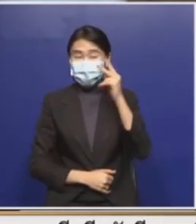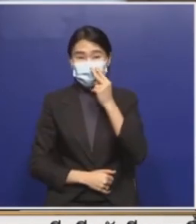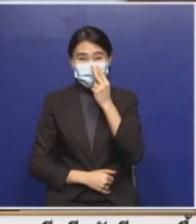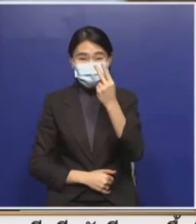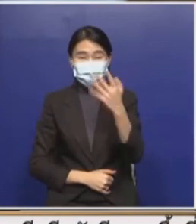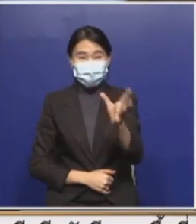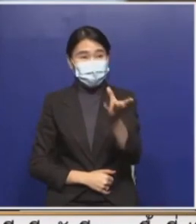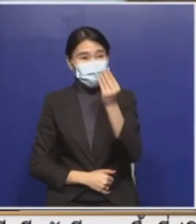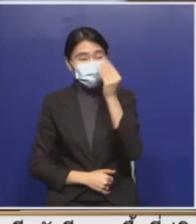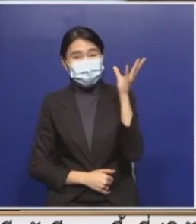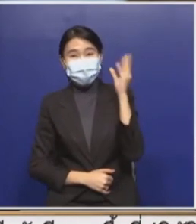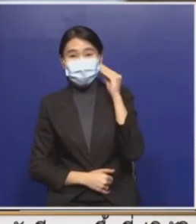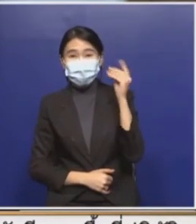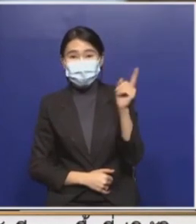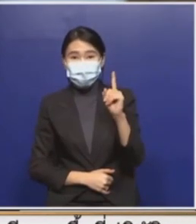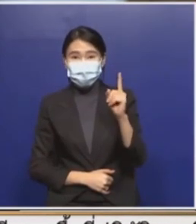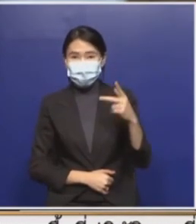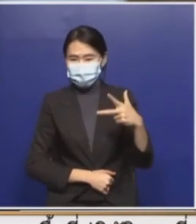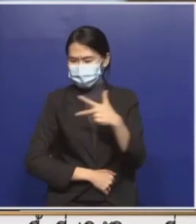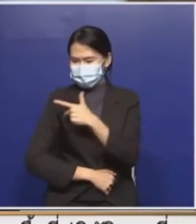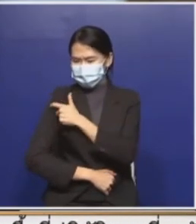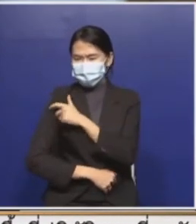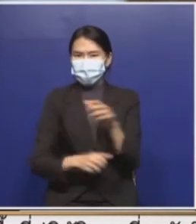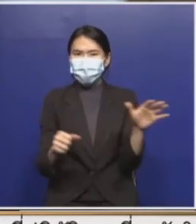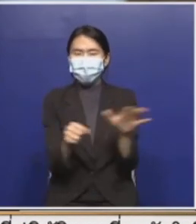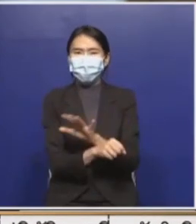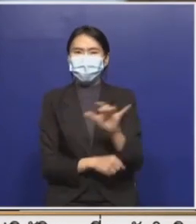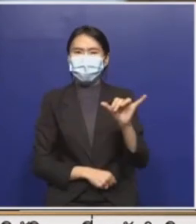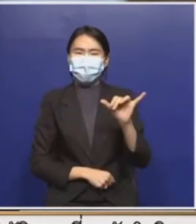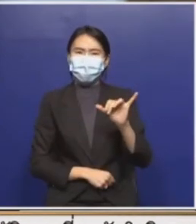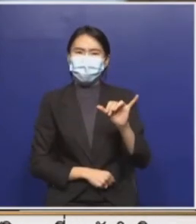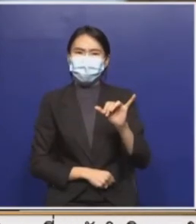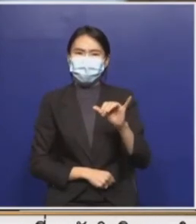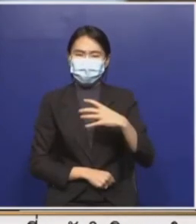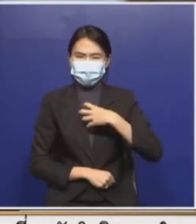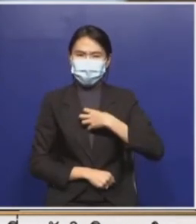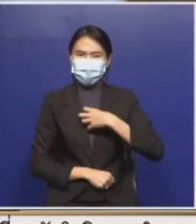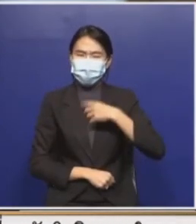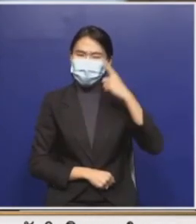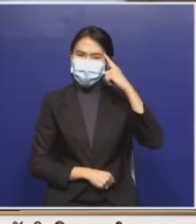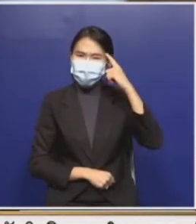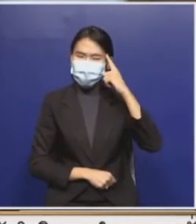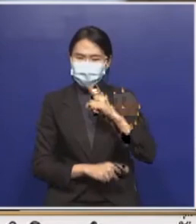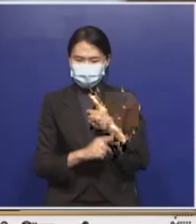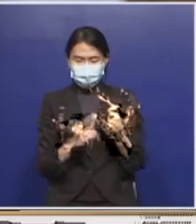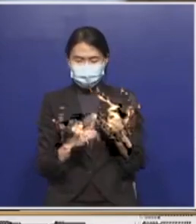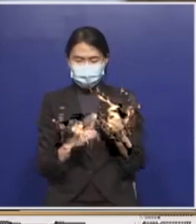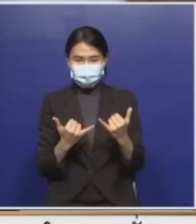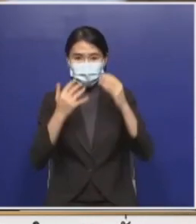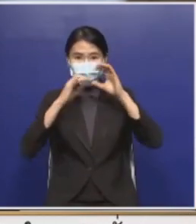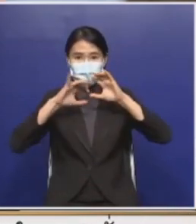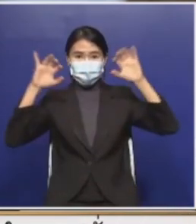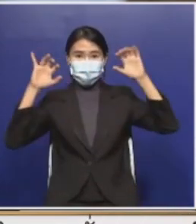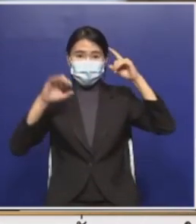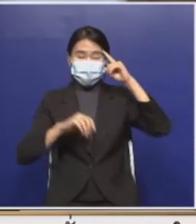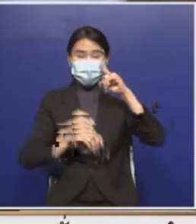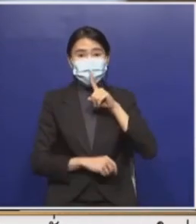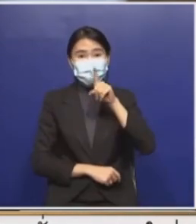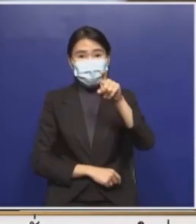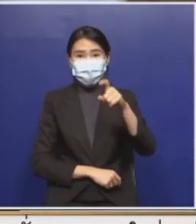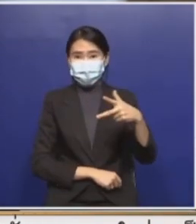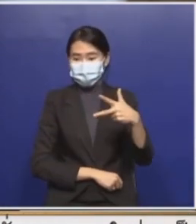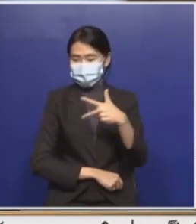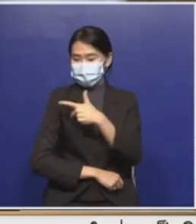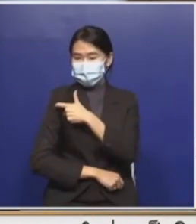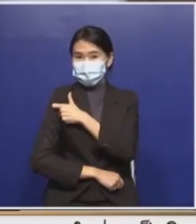ล้วยังไม่มีวัคซีนครบผมอยากจะได้ทราบว่าวันนี้รัฐบาลมีวัคซีน